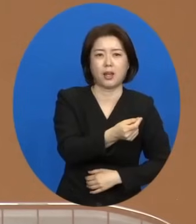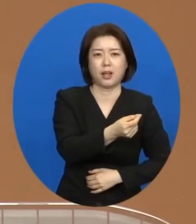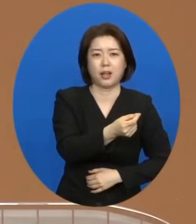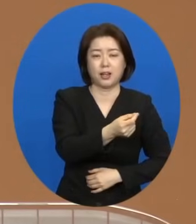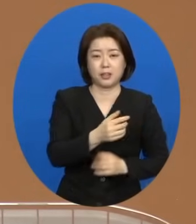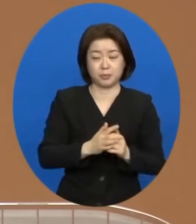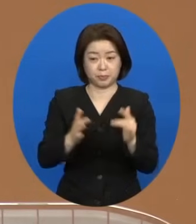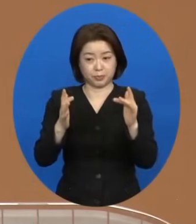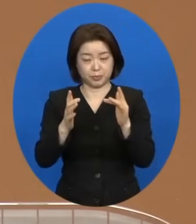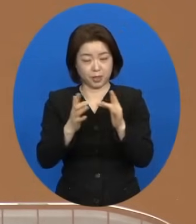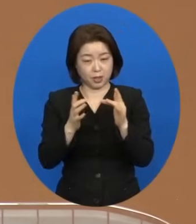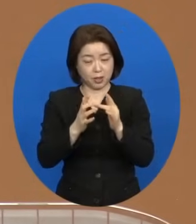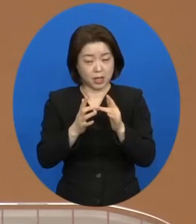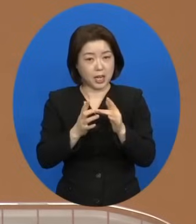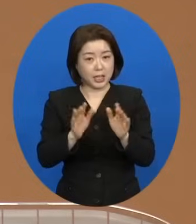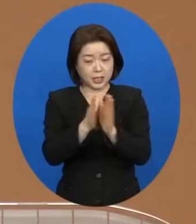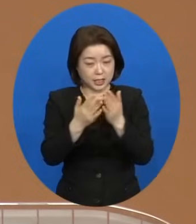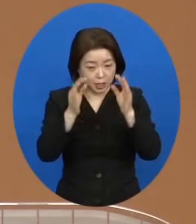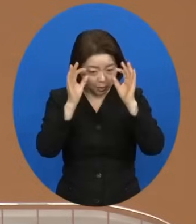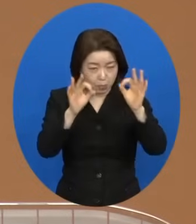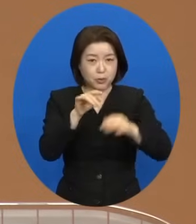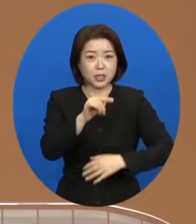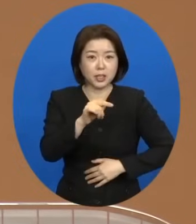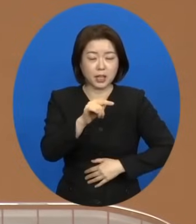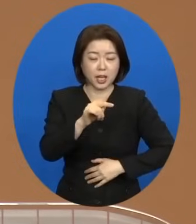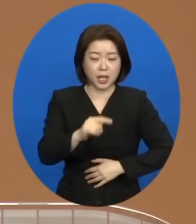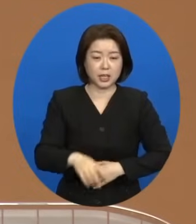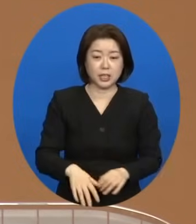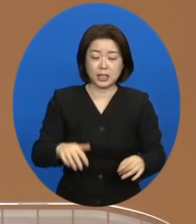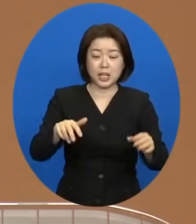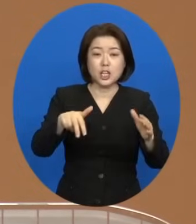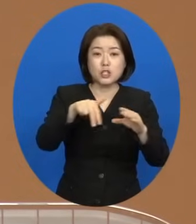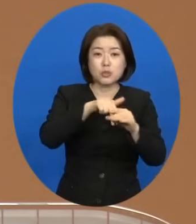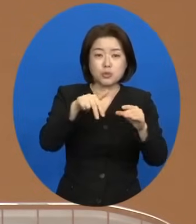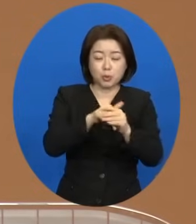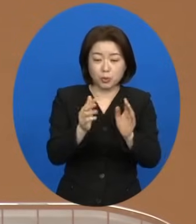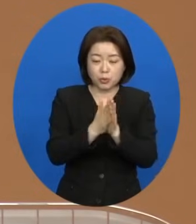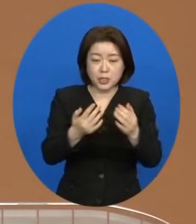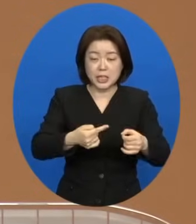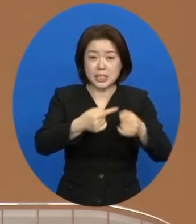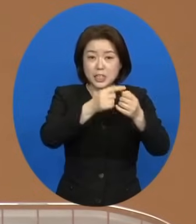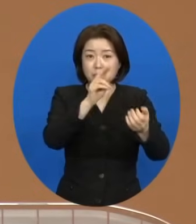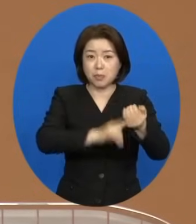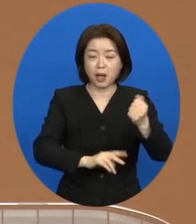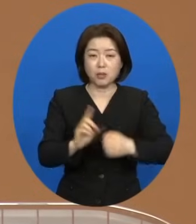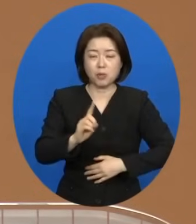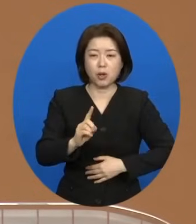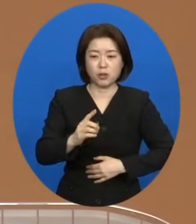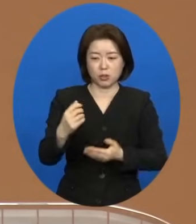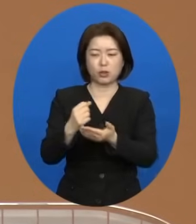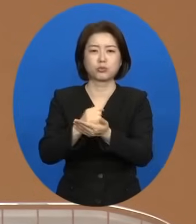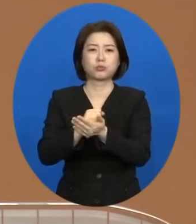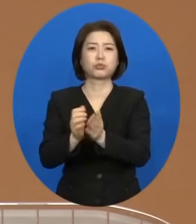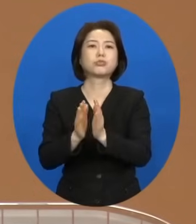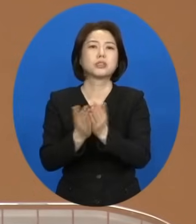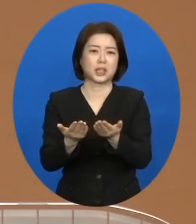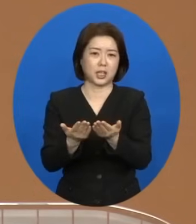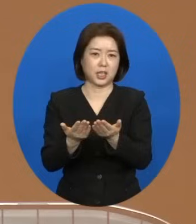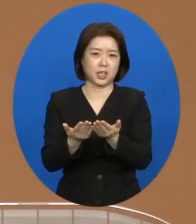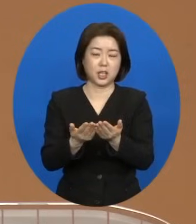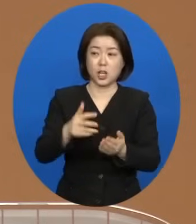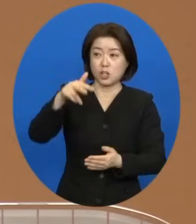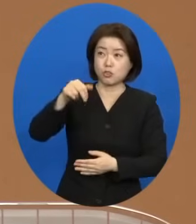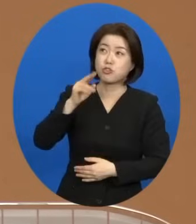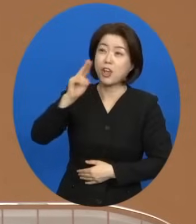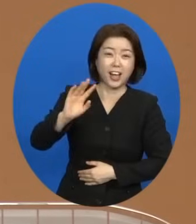1위가 뭘까 보니까 뭔지 아세요 주역이었습니다 주역 주역 주요가